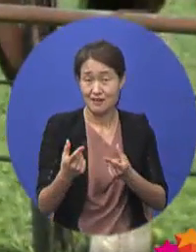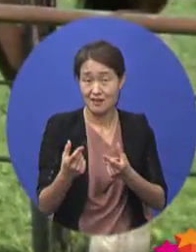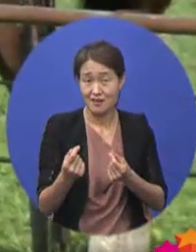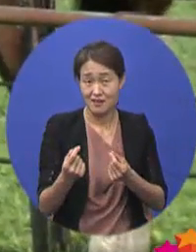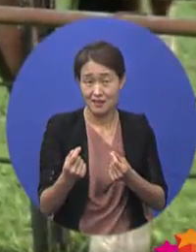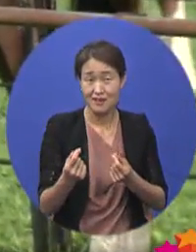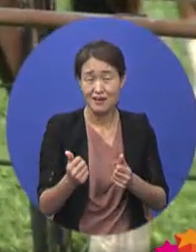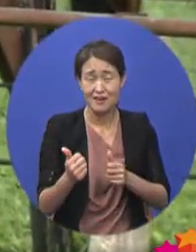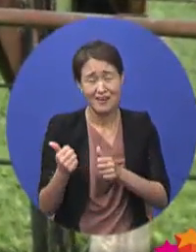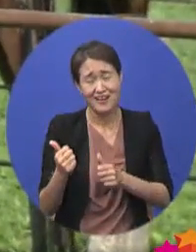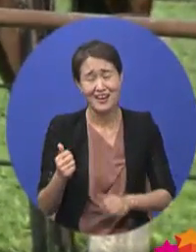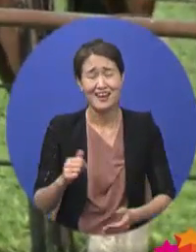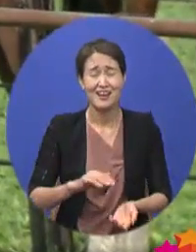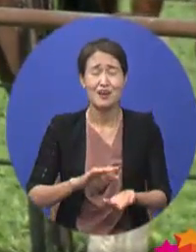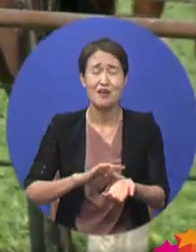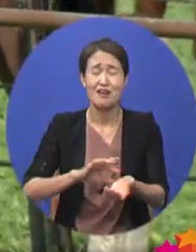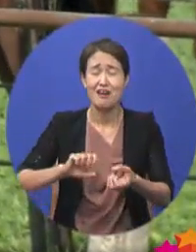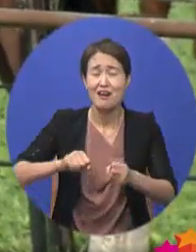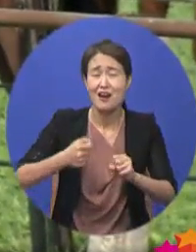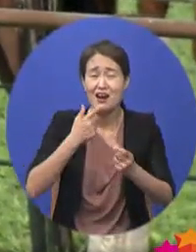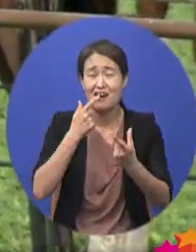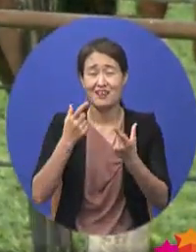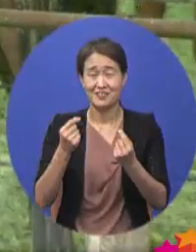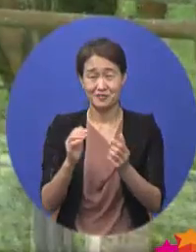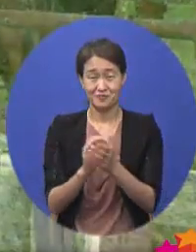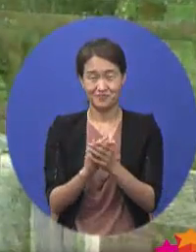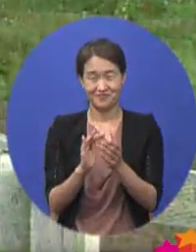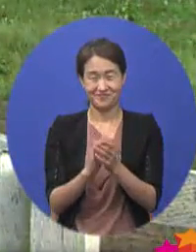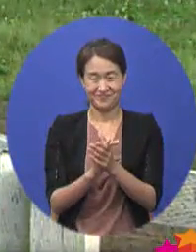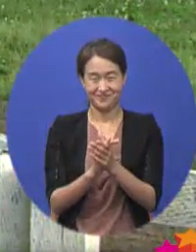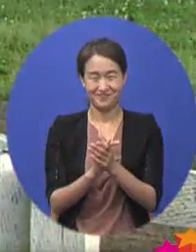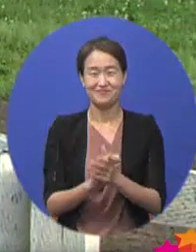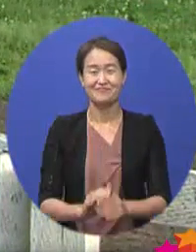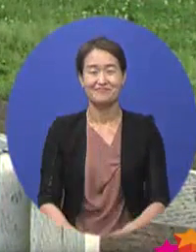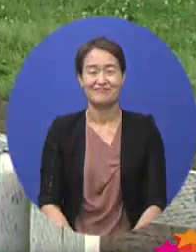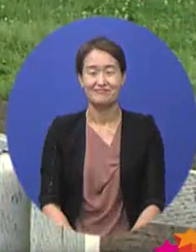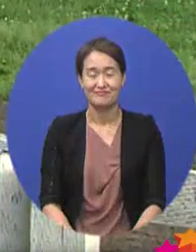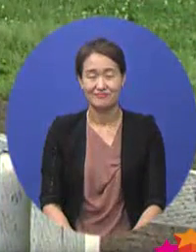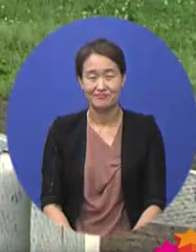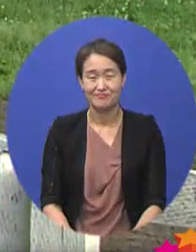같이 가세 보약 같은 친구야